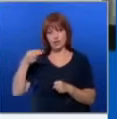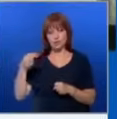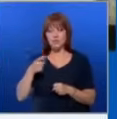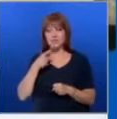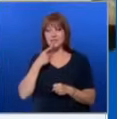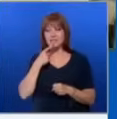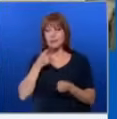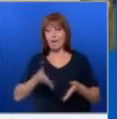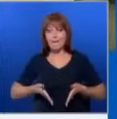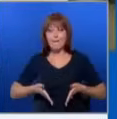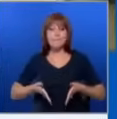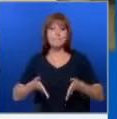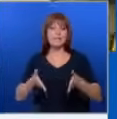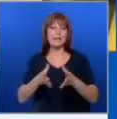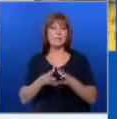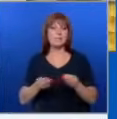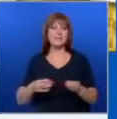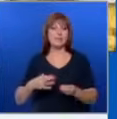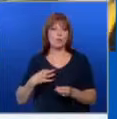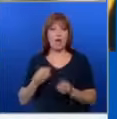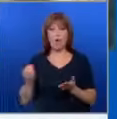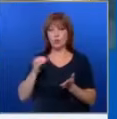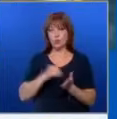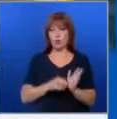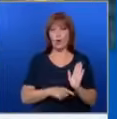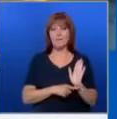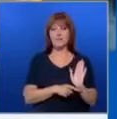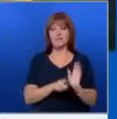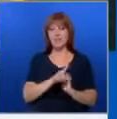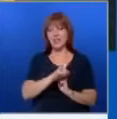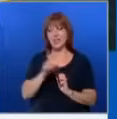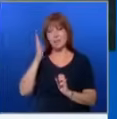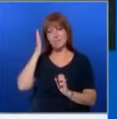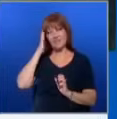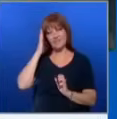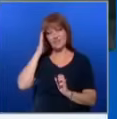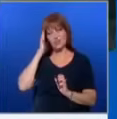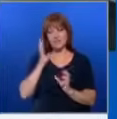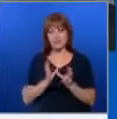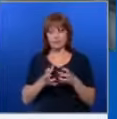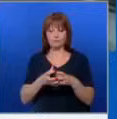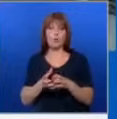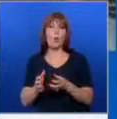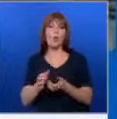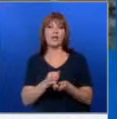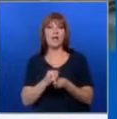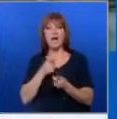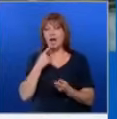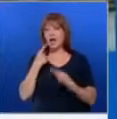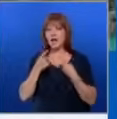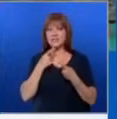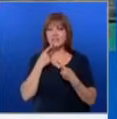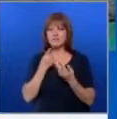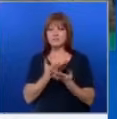пътна безопасност. Тук дойдоха и доста представители от неправителствения сектор, които разказаха за десетки